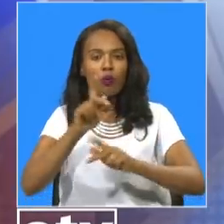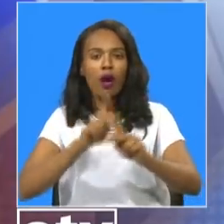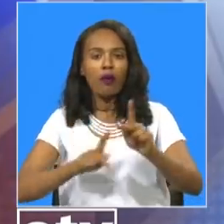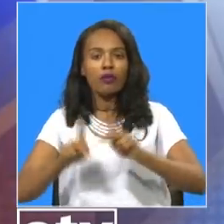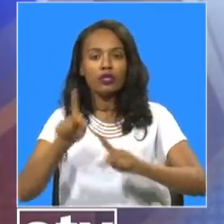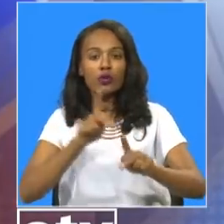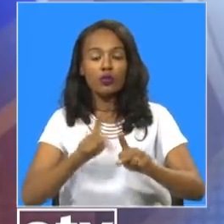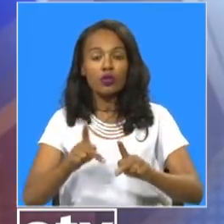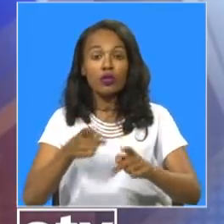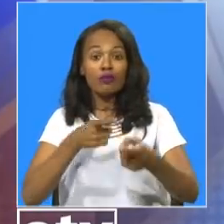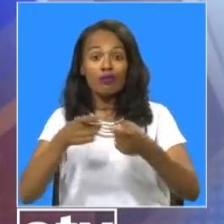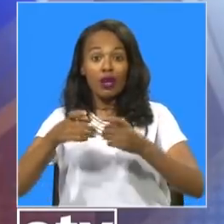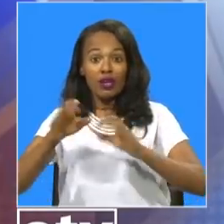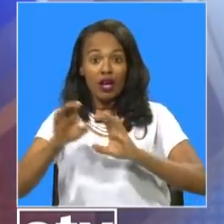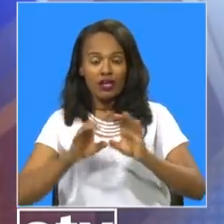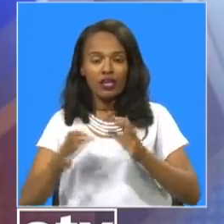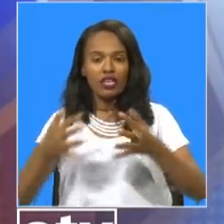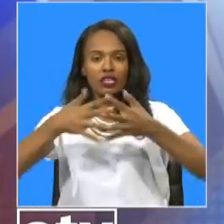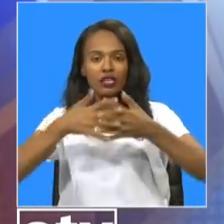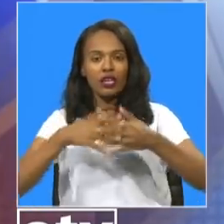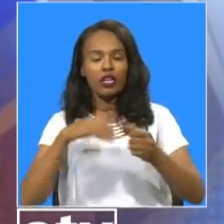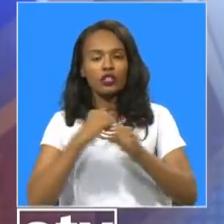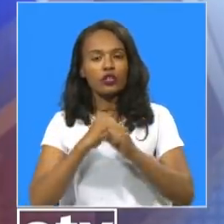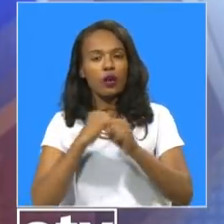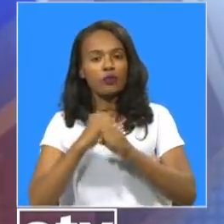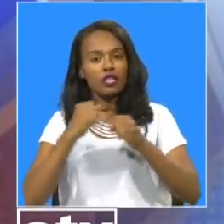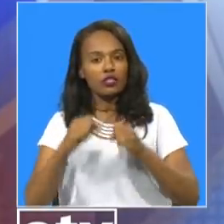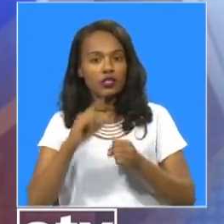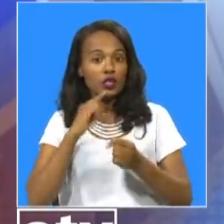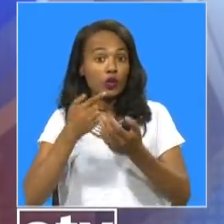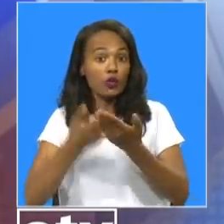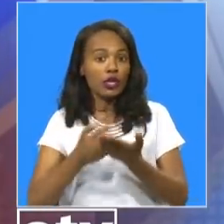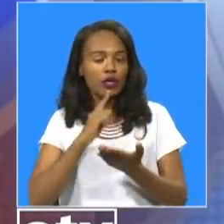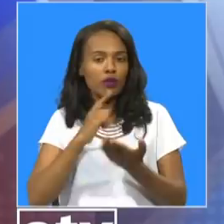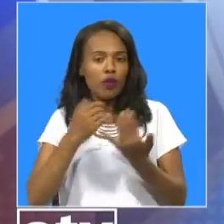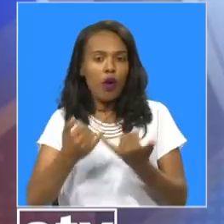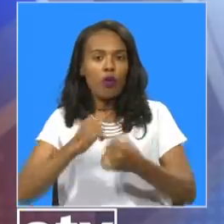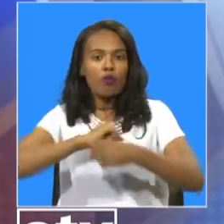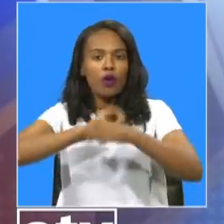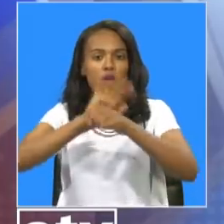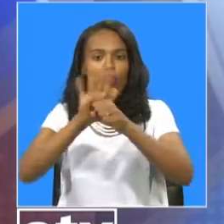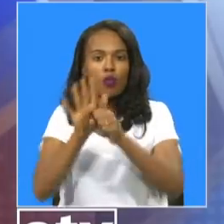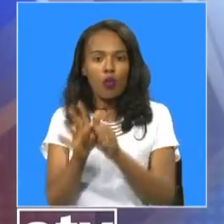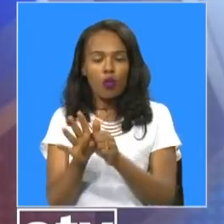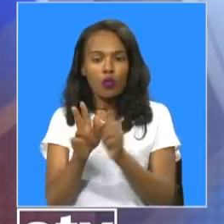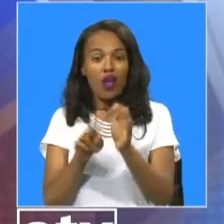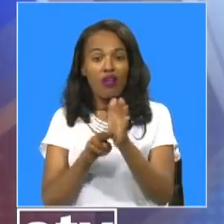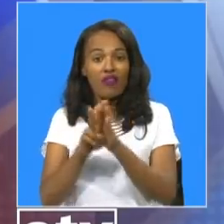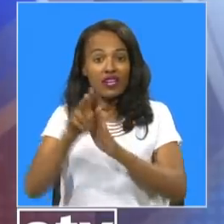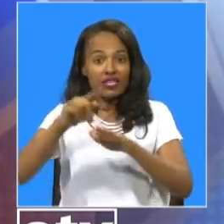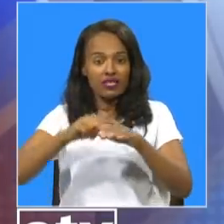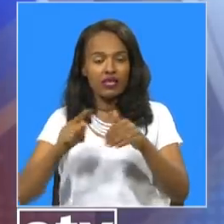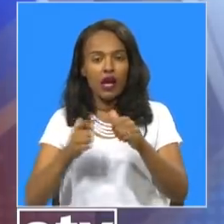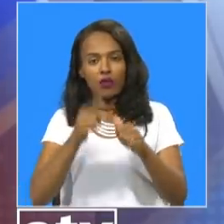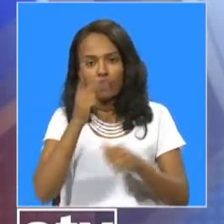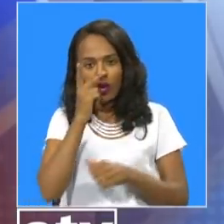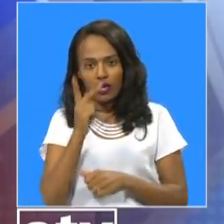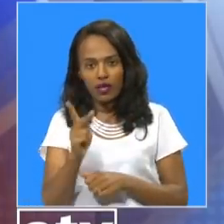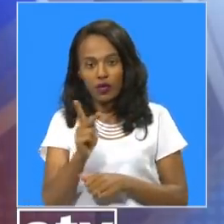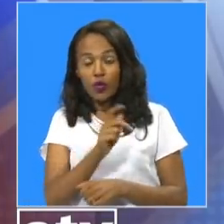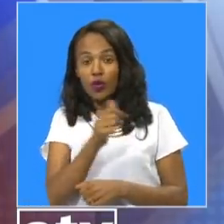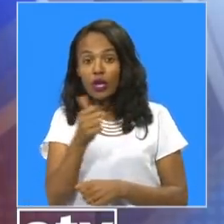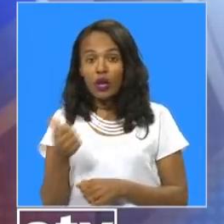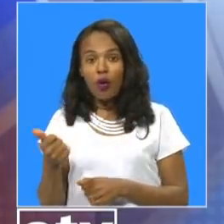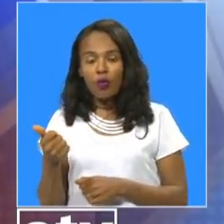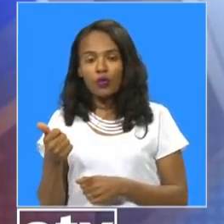ማህበረሰቡን ኢንጌጅ አድርገን ግን የተቀናጀ ስራ መስራት ሲቻል ነው። ያንን ነው እንግዲህ አሁን በዚህ በኮሮና ቫይረስ ጊዜ አንዱ ያየ ነው። ሌላው